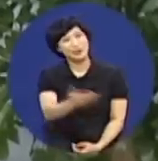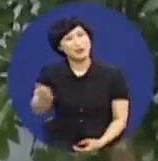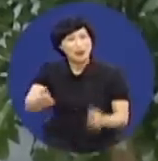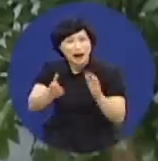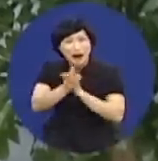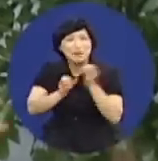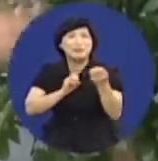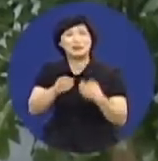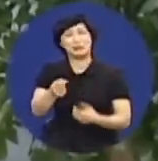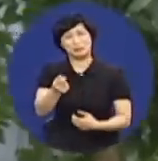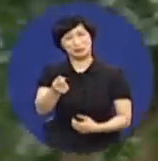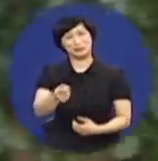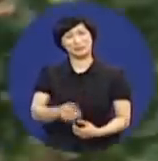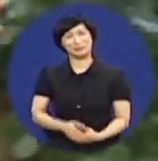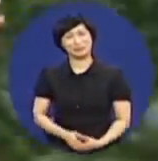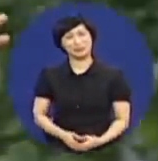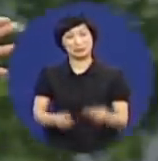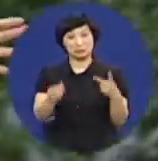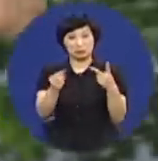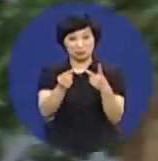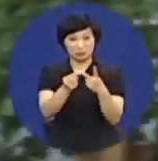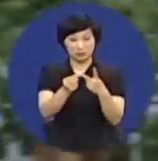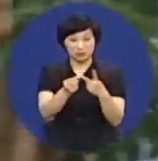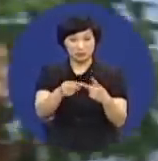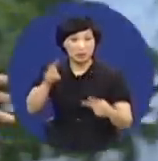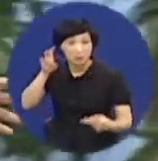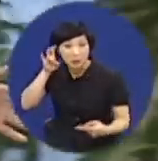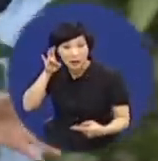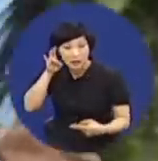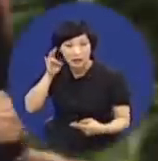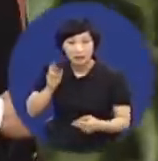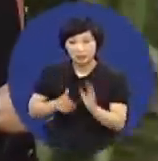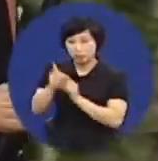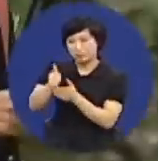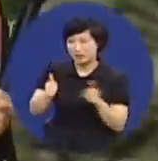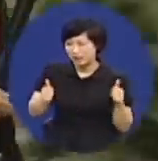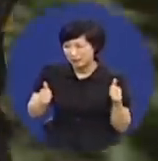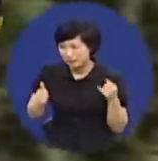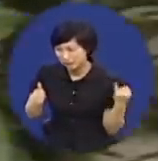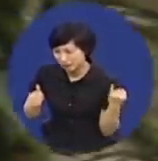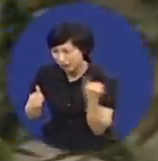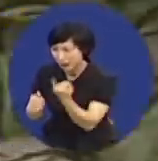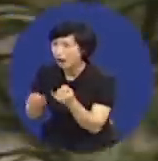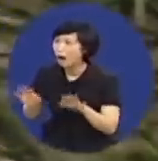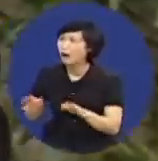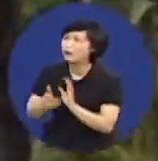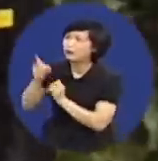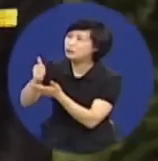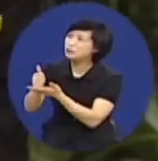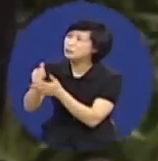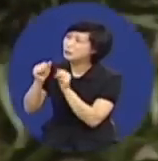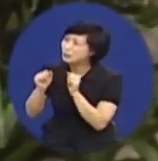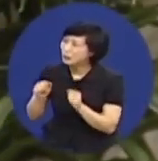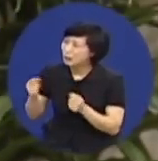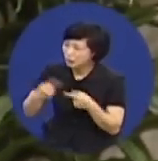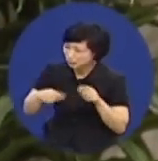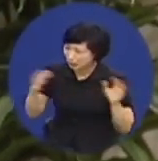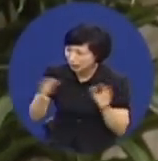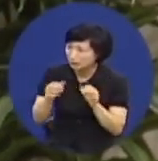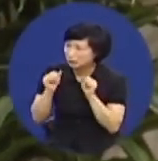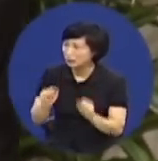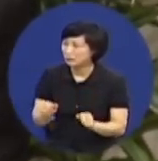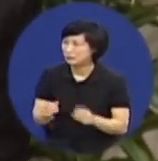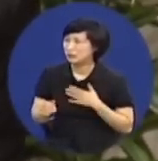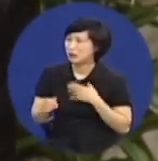アーメンが弱いですね。2番目にマリアが走って行って、主よ、主がここに行ってくださった